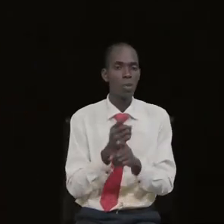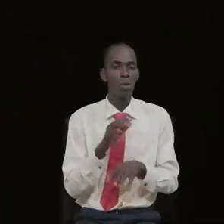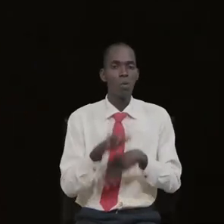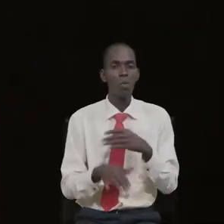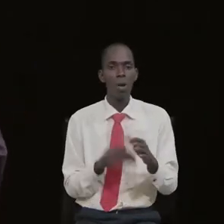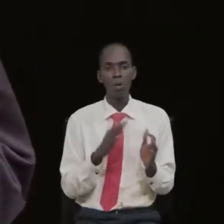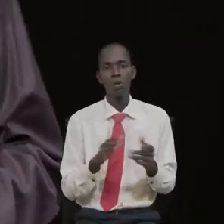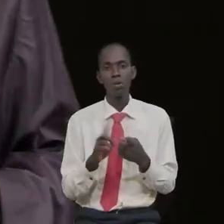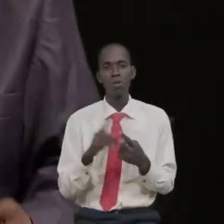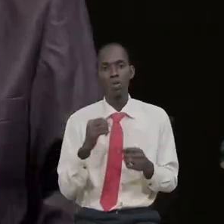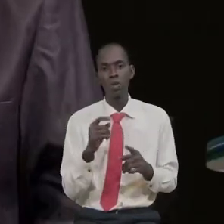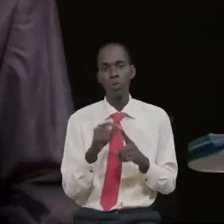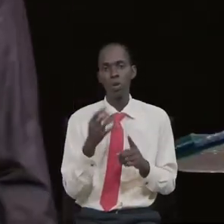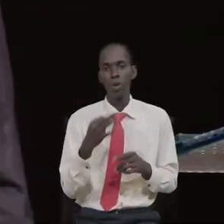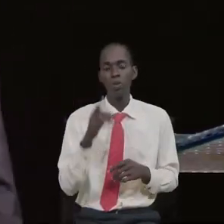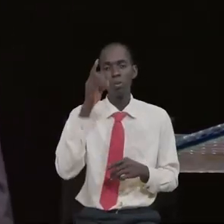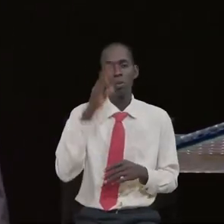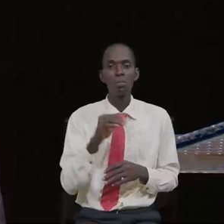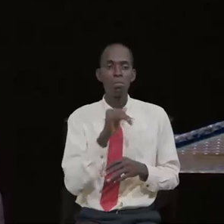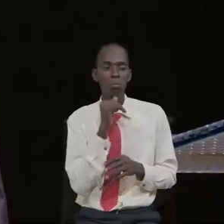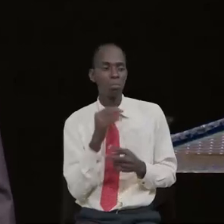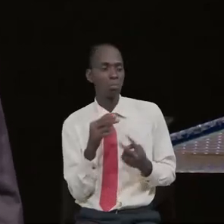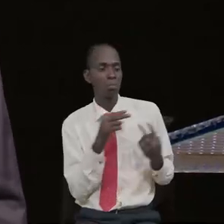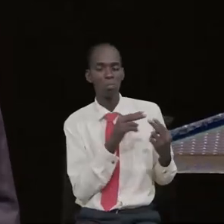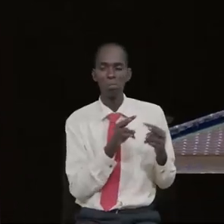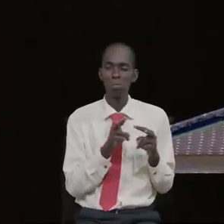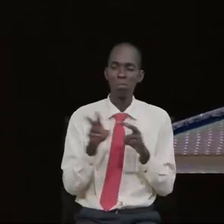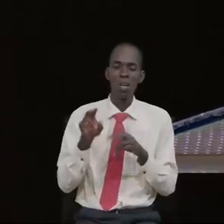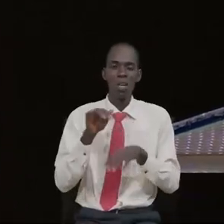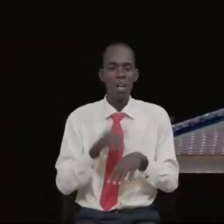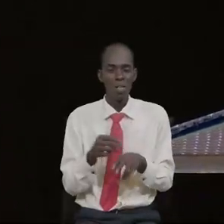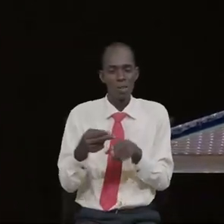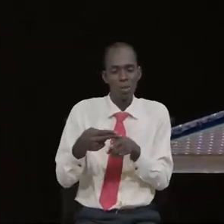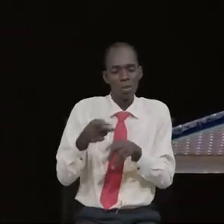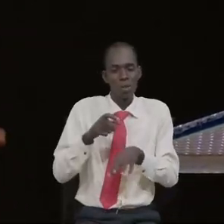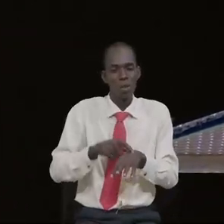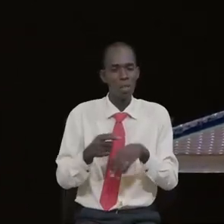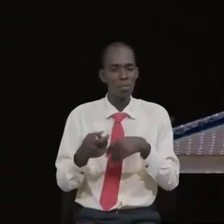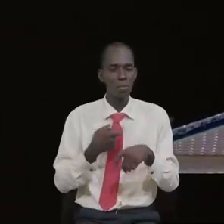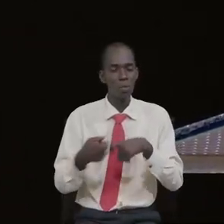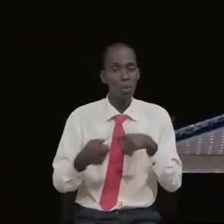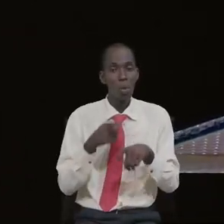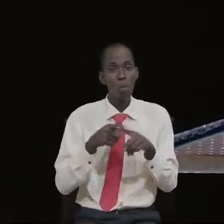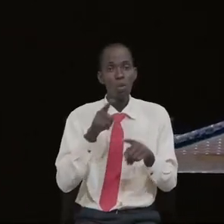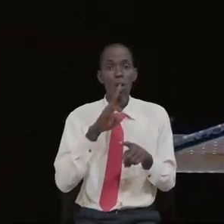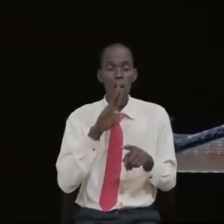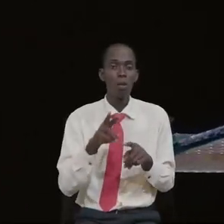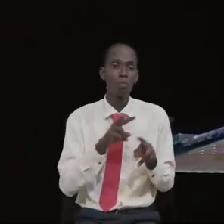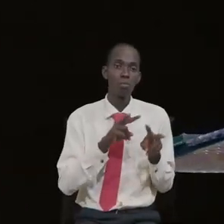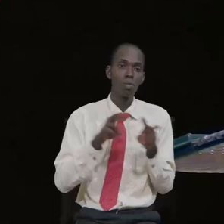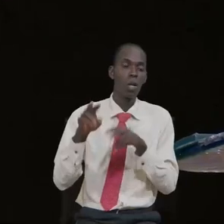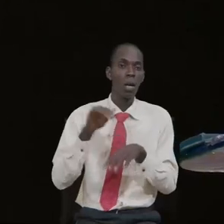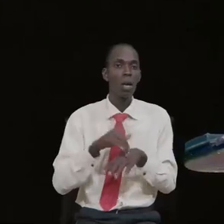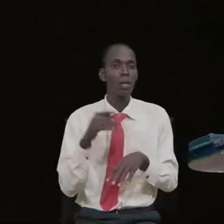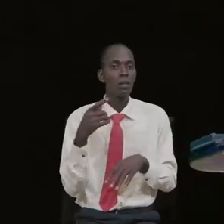Dieu et tu ne considères pas la persécution temporaire. Tu regardes